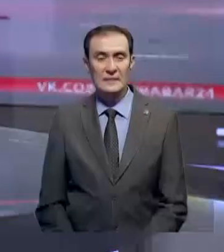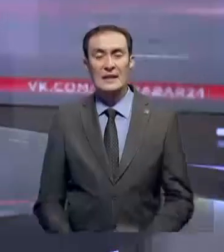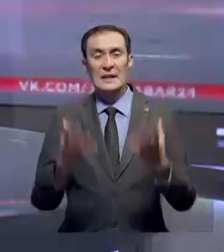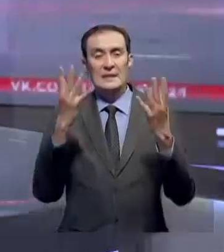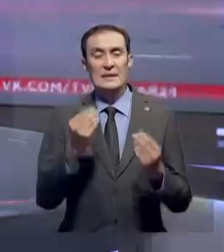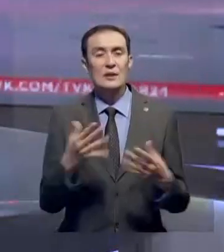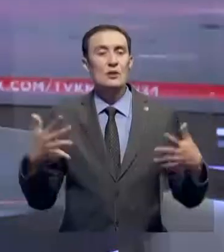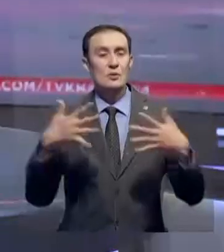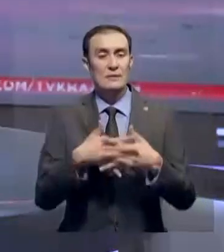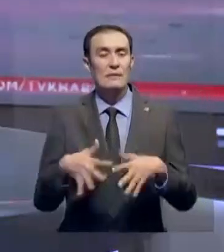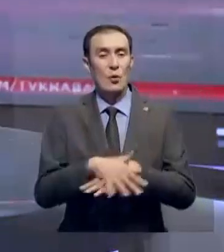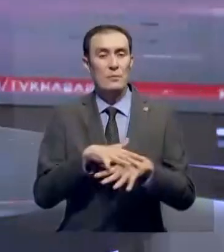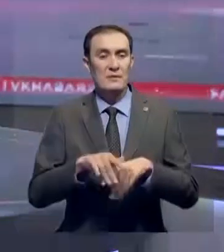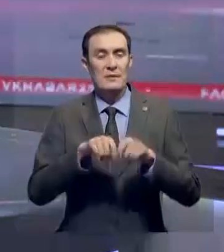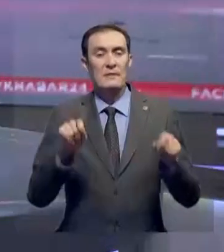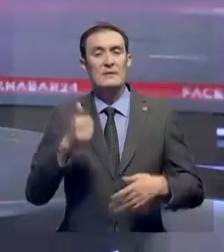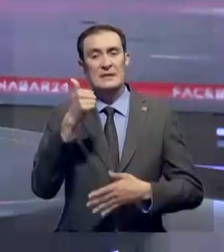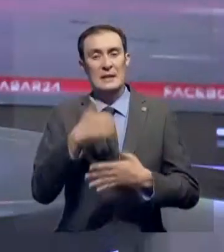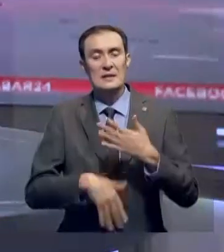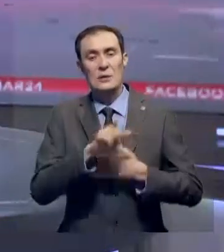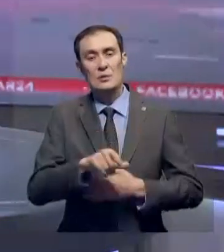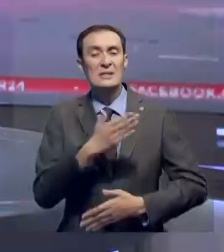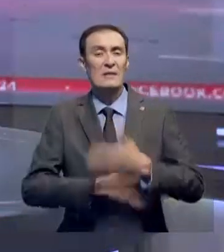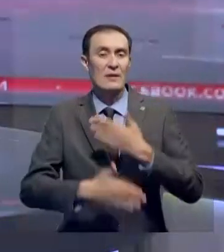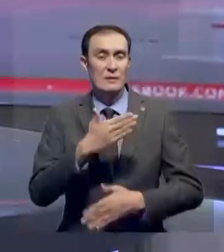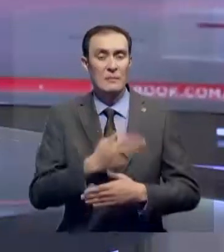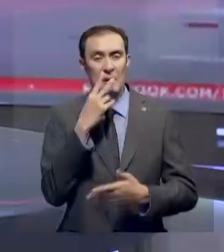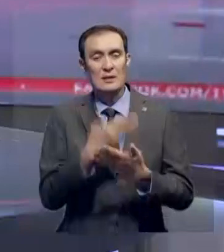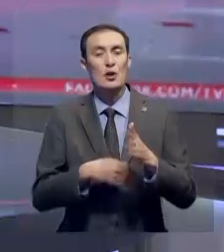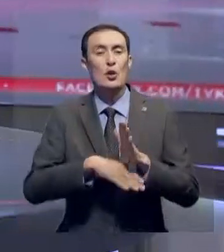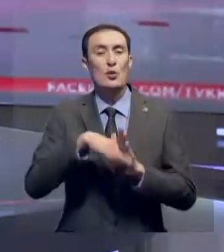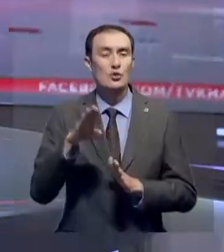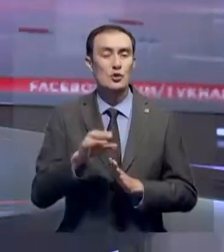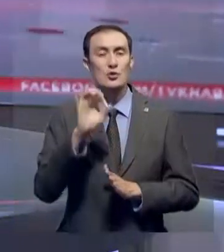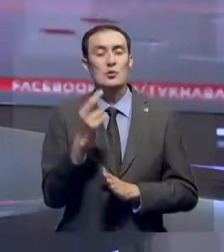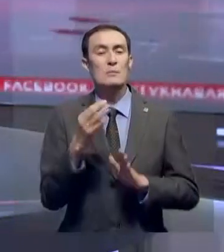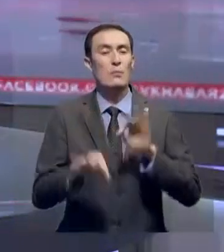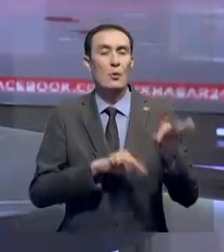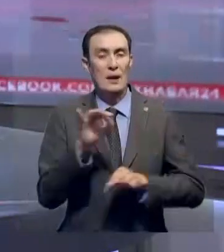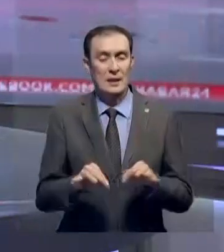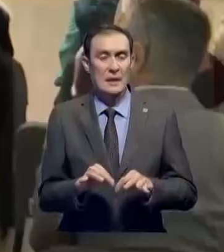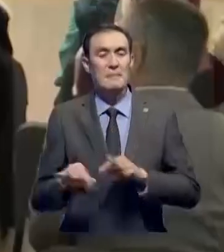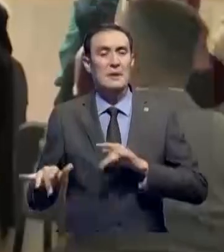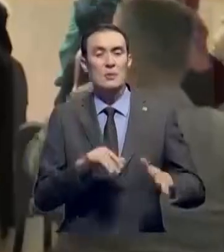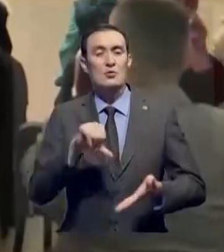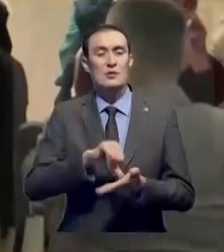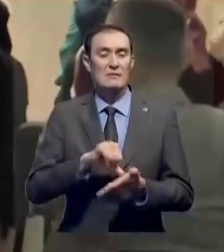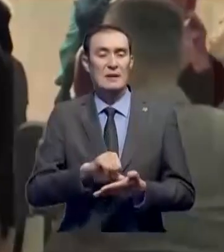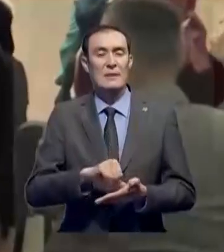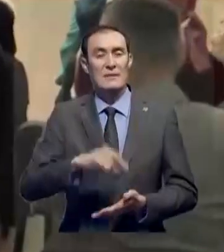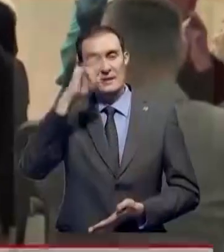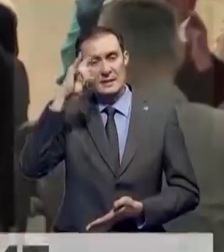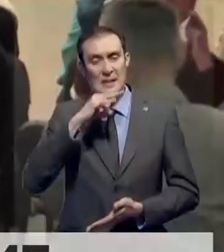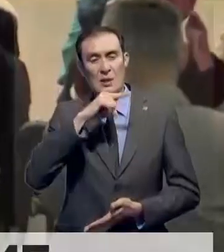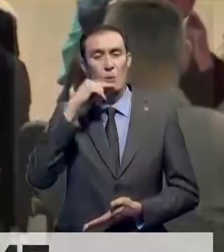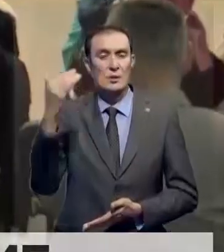День инклюзивного общества организовали в столице. Люди с инвалидностью презентовали свои лучшие социальные проекты. В мероприятии участвовали